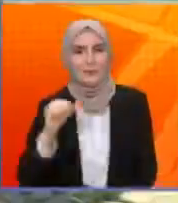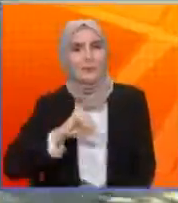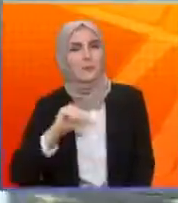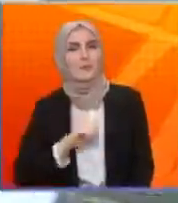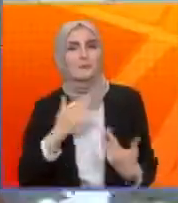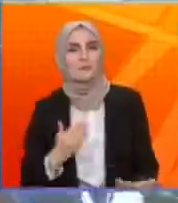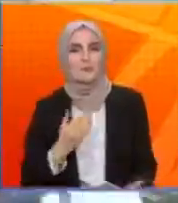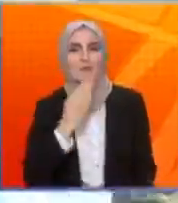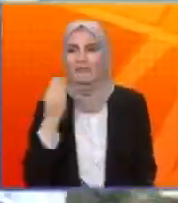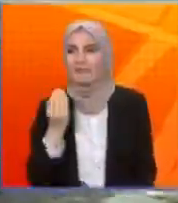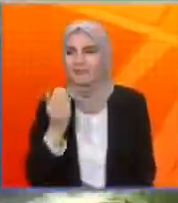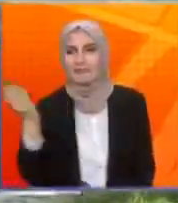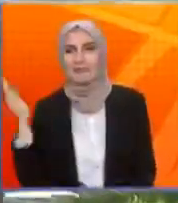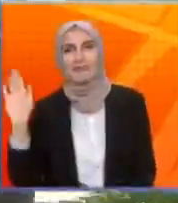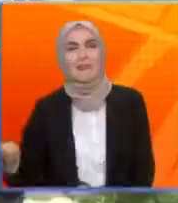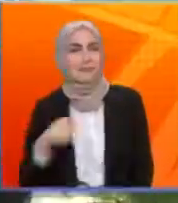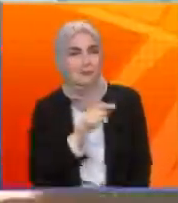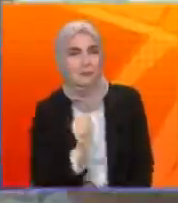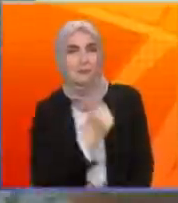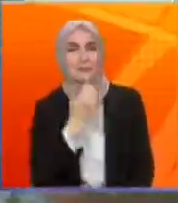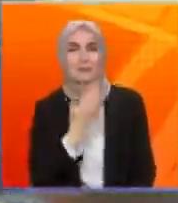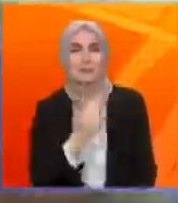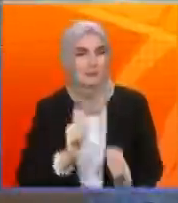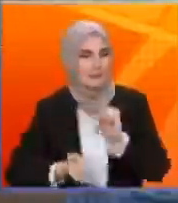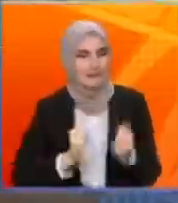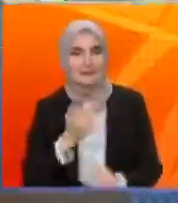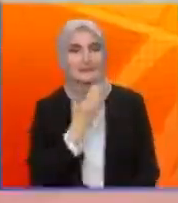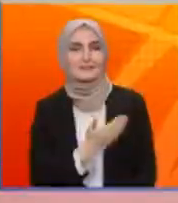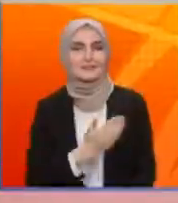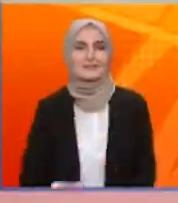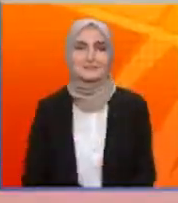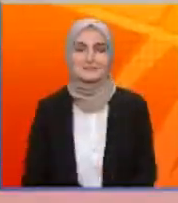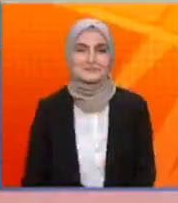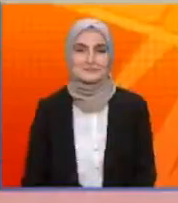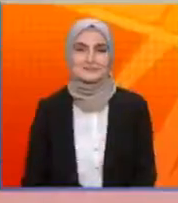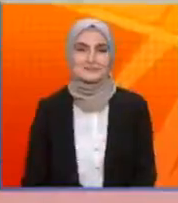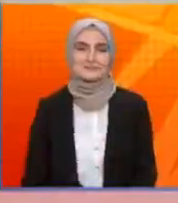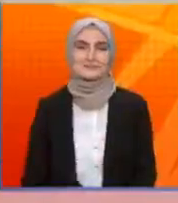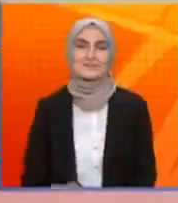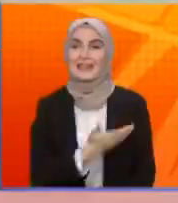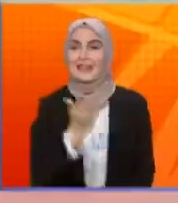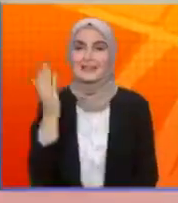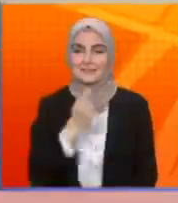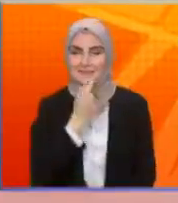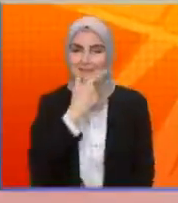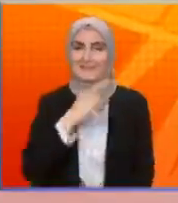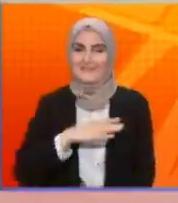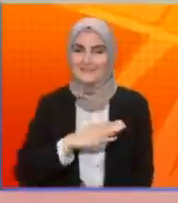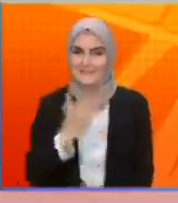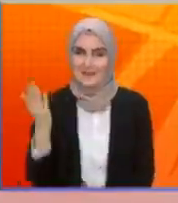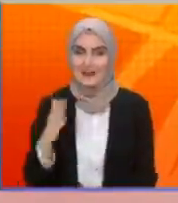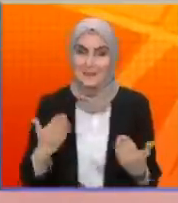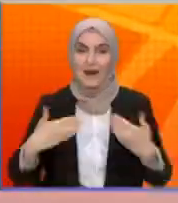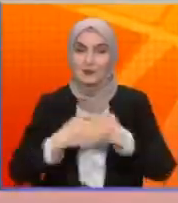ne hareketlilik? Ne yapayım, doğuştan böyleyim ben. Yorulmuyorsunuz da. Yok. Şimdi hepsinin yüzü gülüyor ama akşam saatler